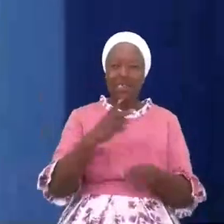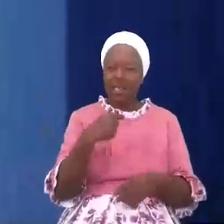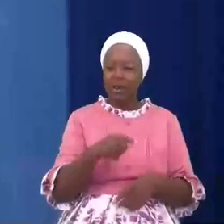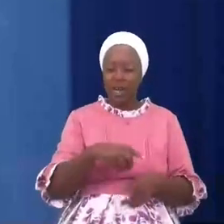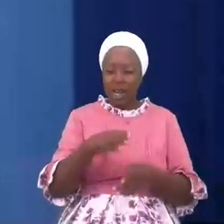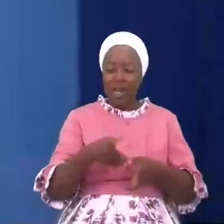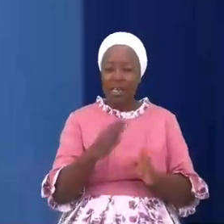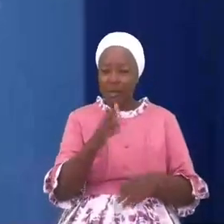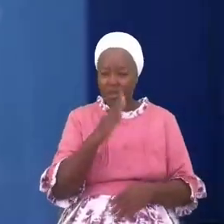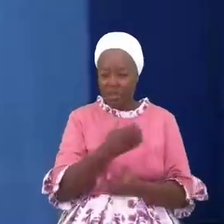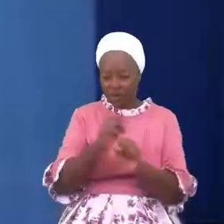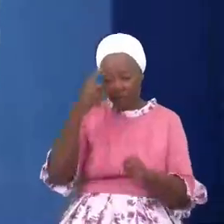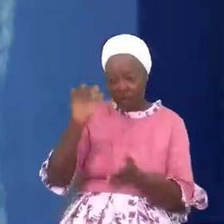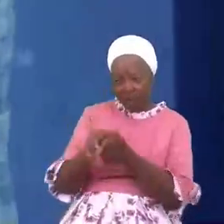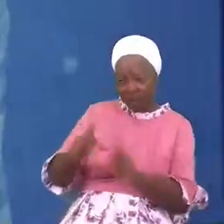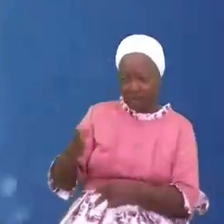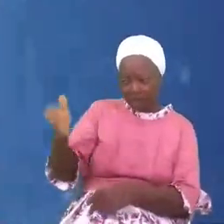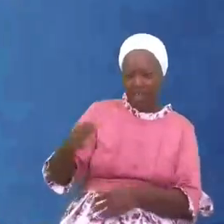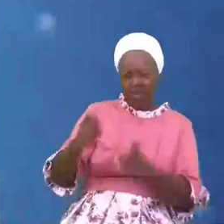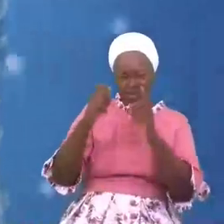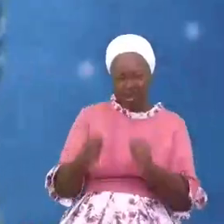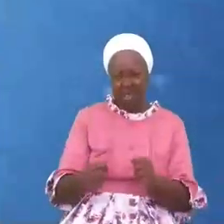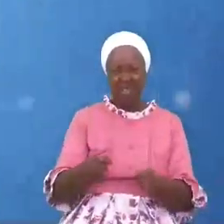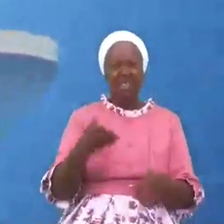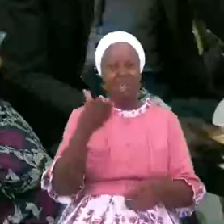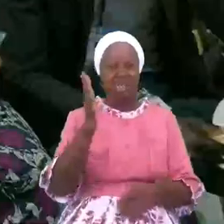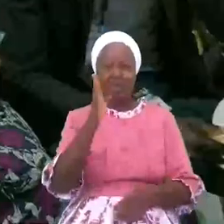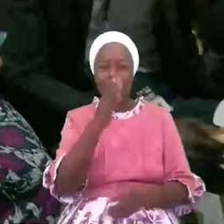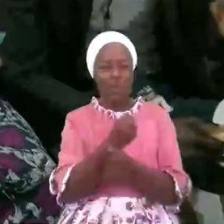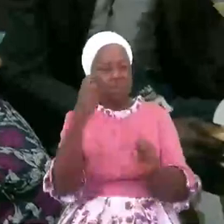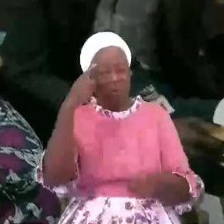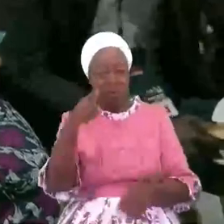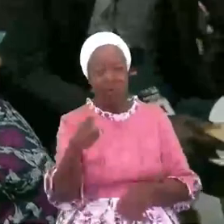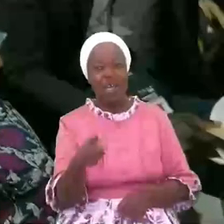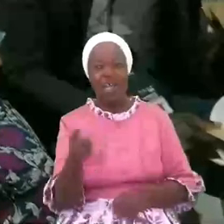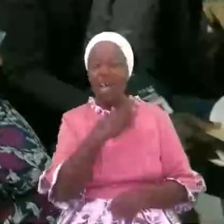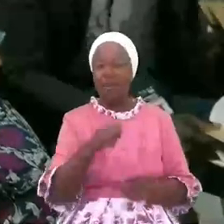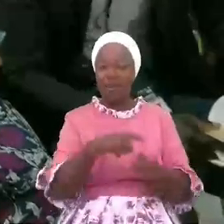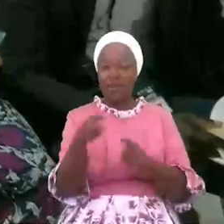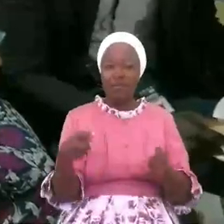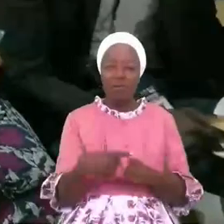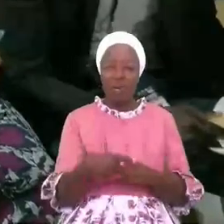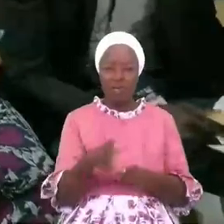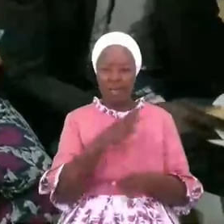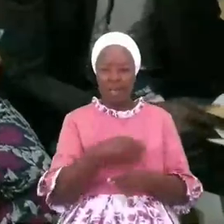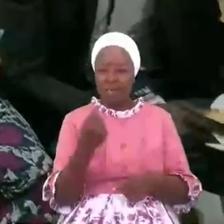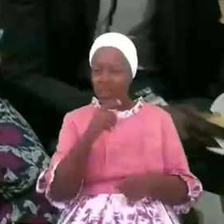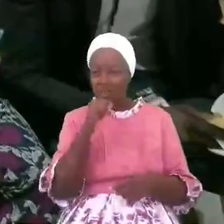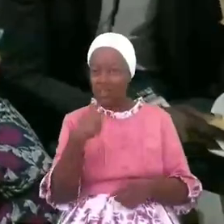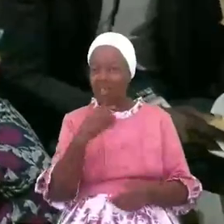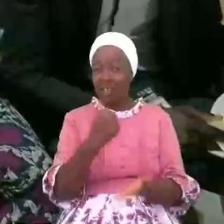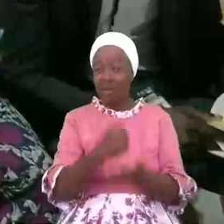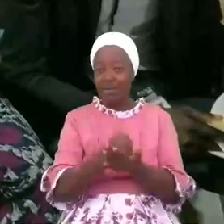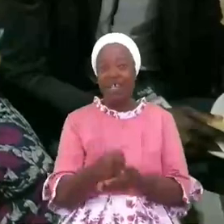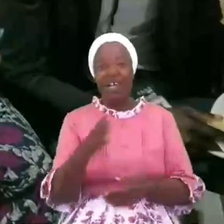le salut pour cette personne, immédiatement, il y aura le salut pour toi. Et quand, je perds des amens là-bas, hein,